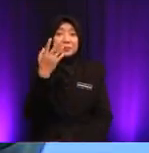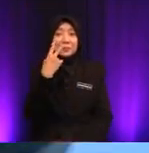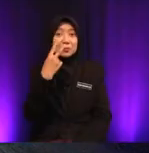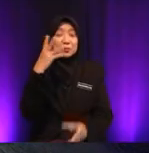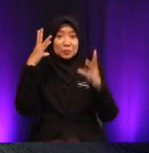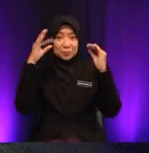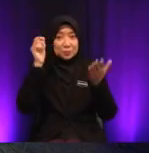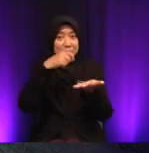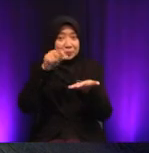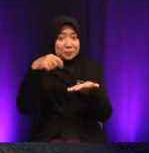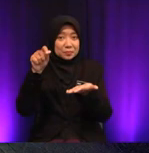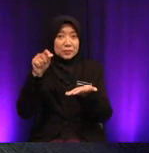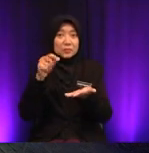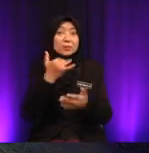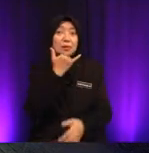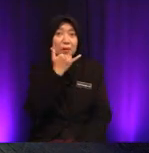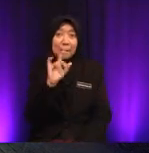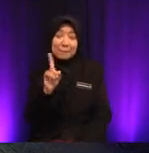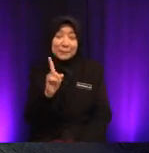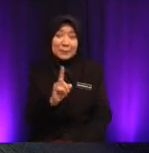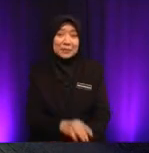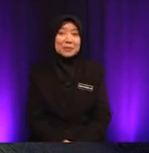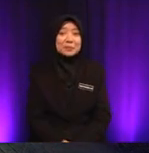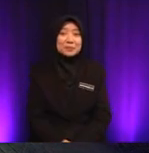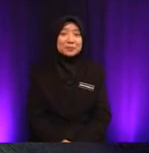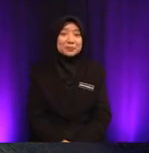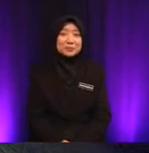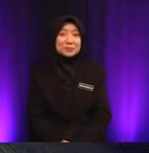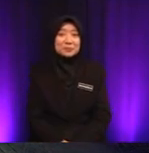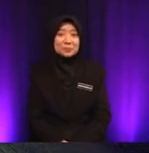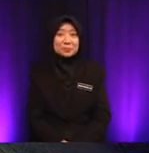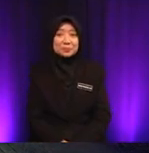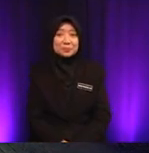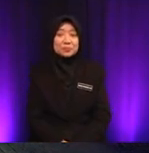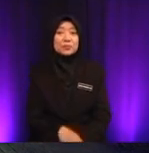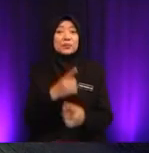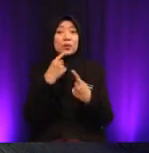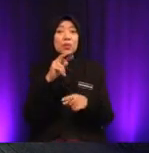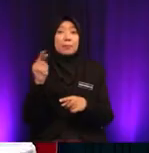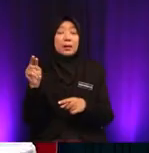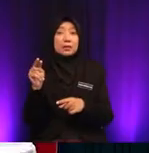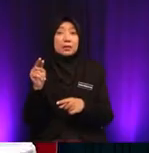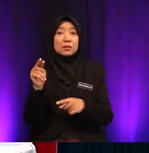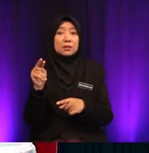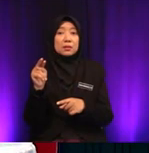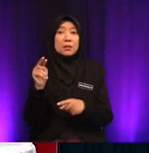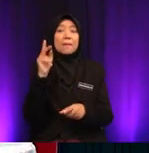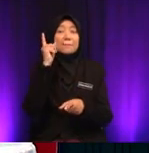kita nantikan jawaban dari pada pengawas pemirsa jadi jawaban dia adalah